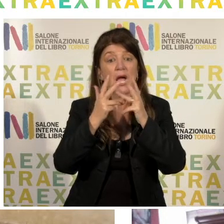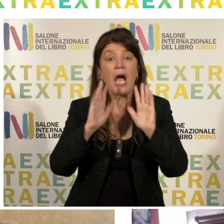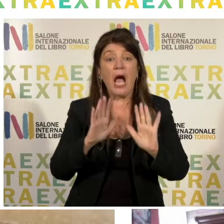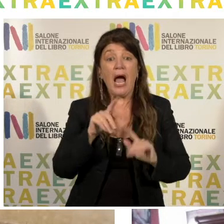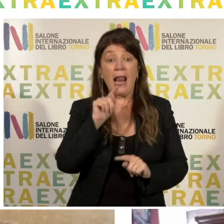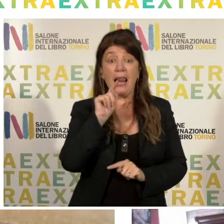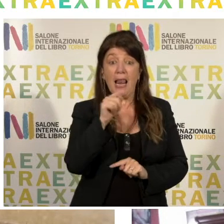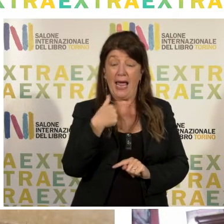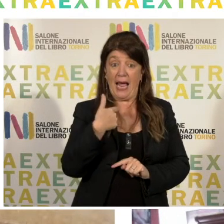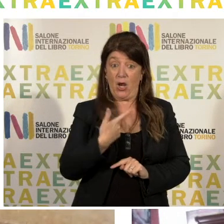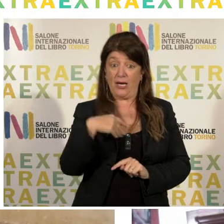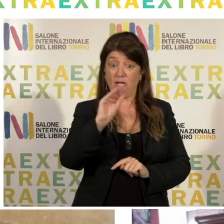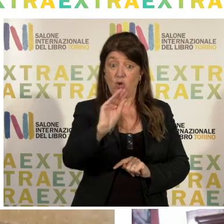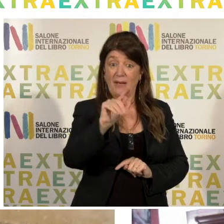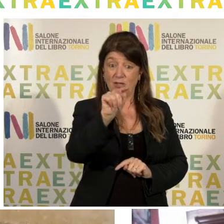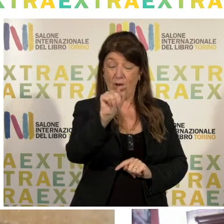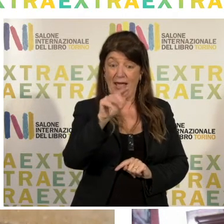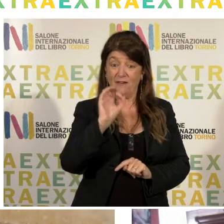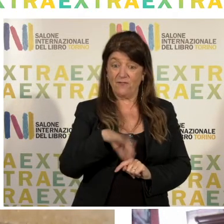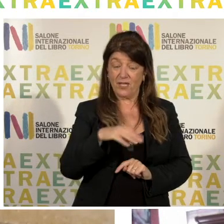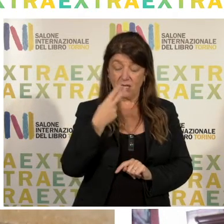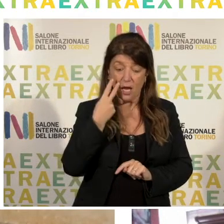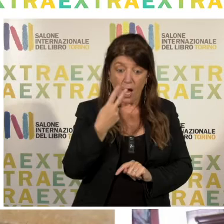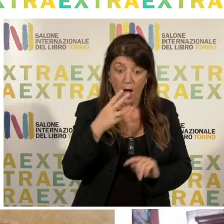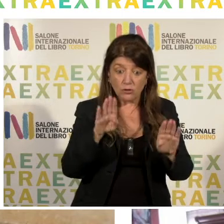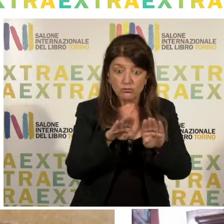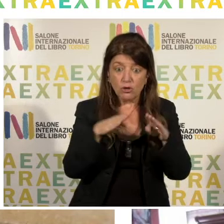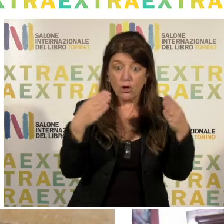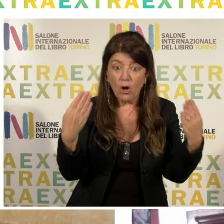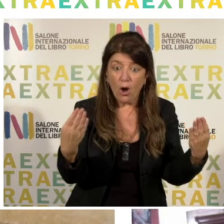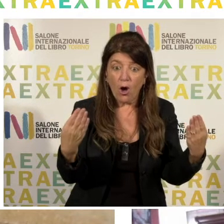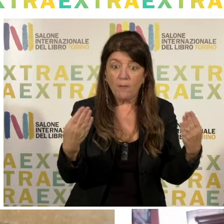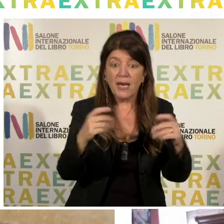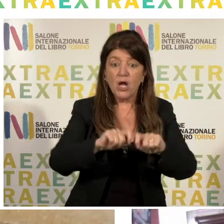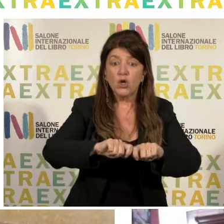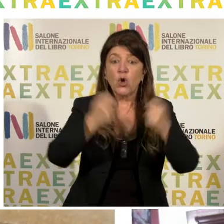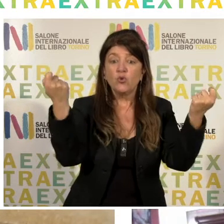riscoperto questa rottura fra Camus e Sartre, e